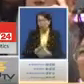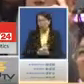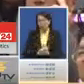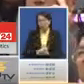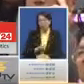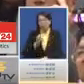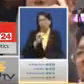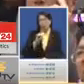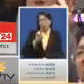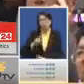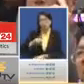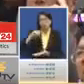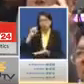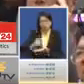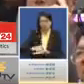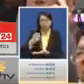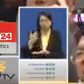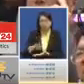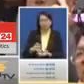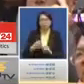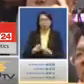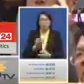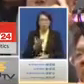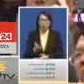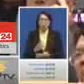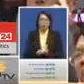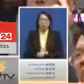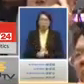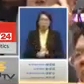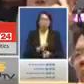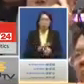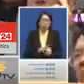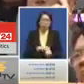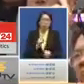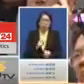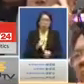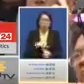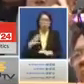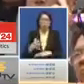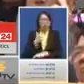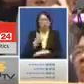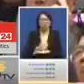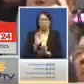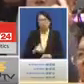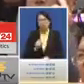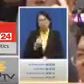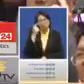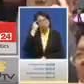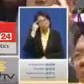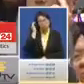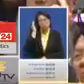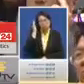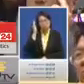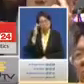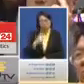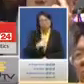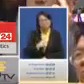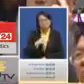แล้วแต่ผมจะสงสารท่านรองจุรินทร์ถ้าการเมืองยังเป็นแบบนี้ความเชื่อมั่นยังเป็นแบบ